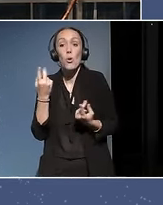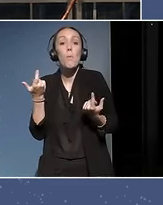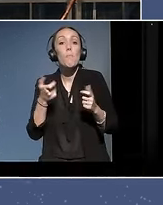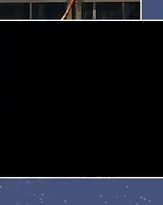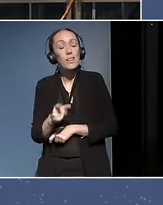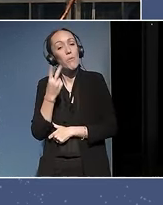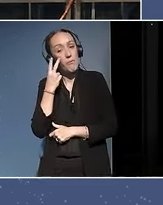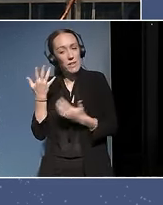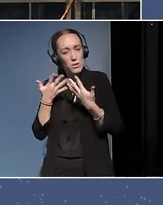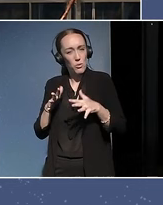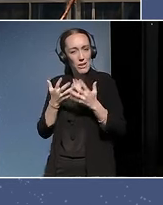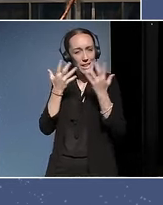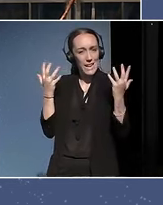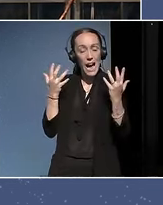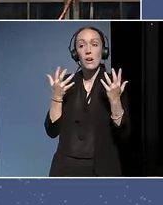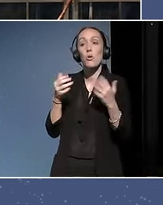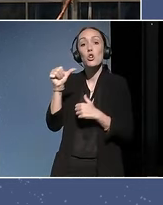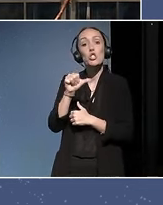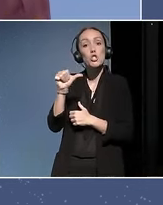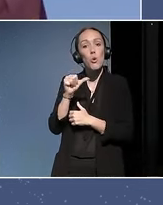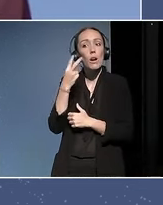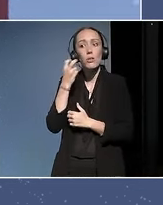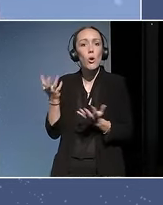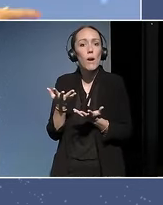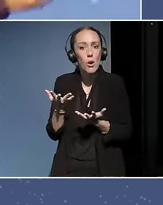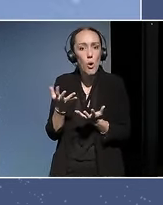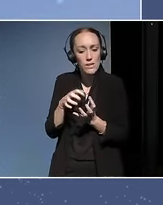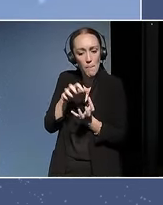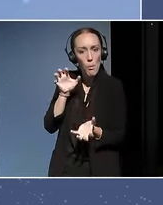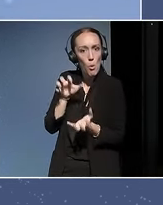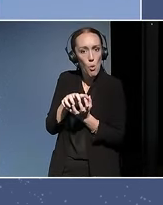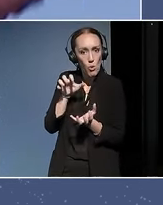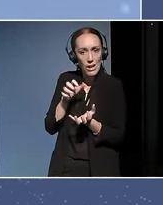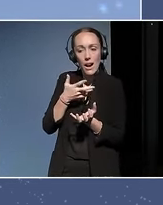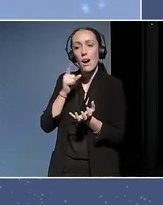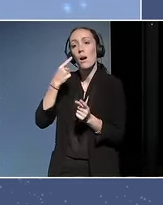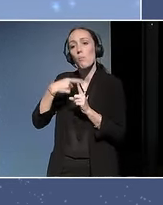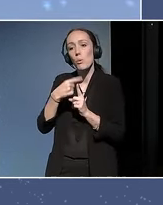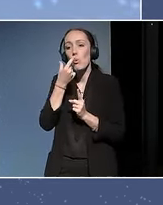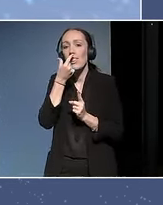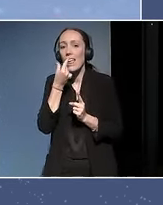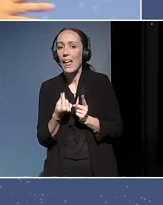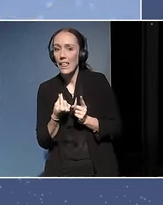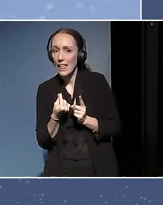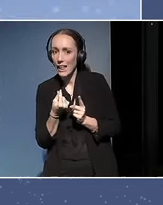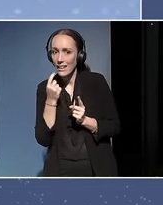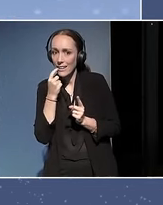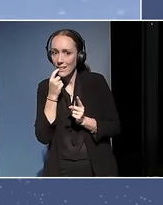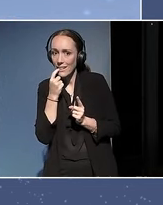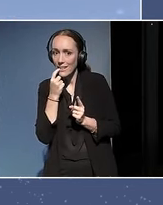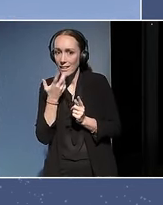trovato un una mandibola un pezzo di mandibola con dei denti conici molto